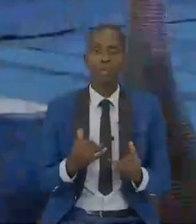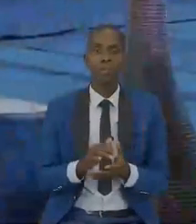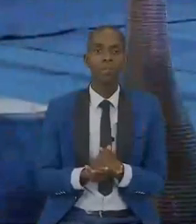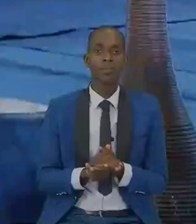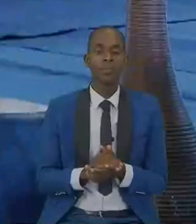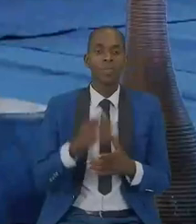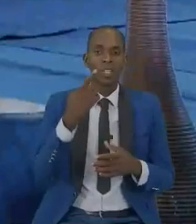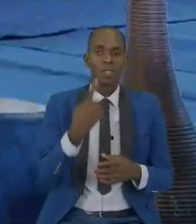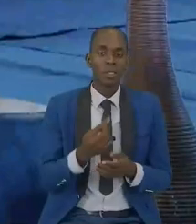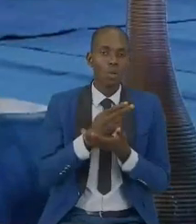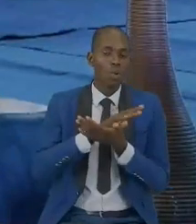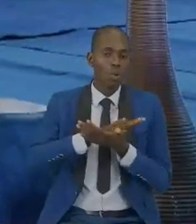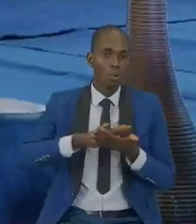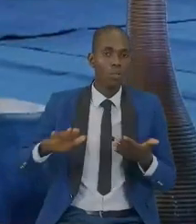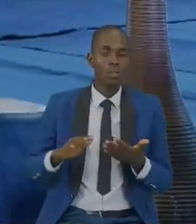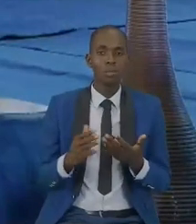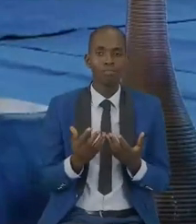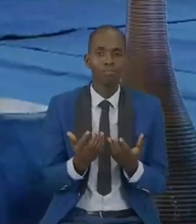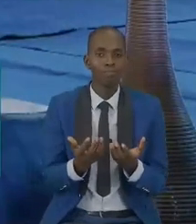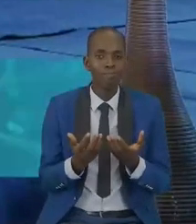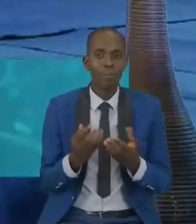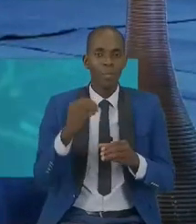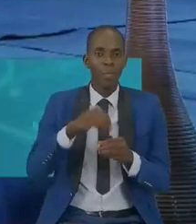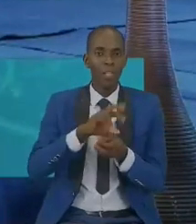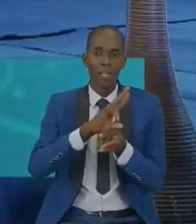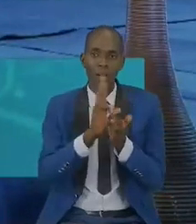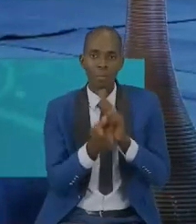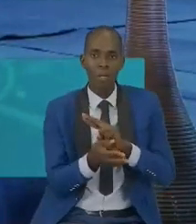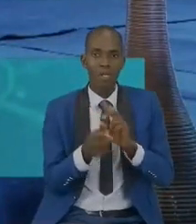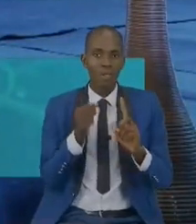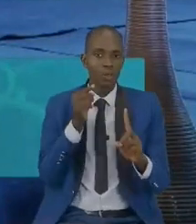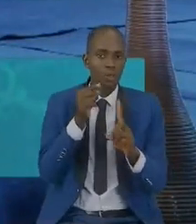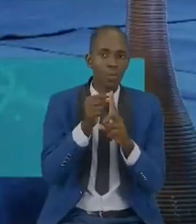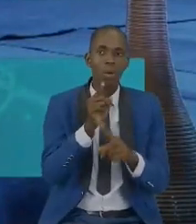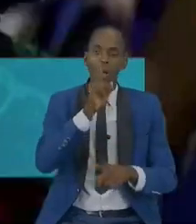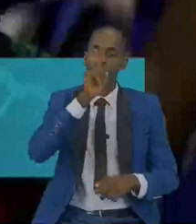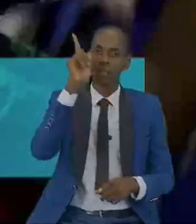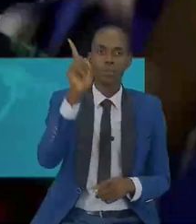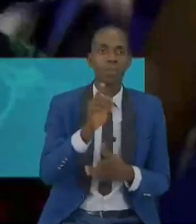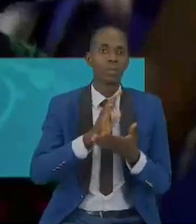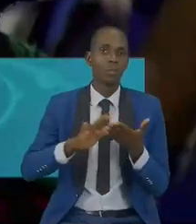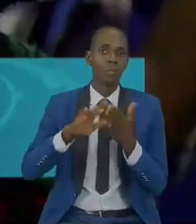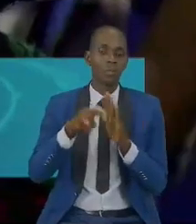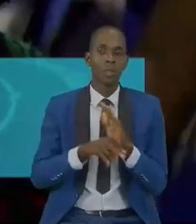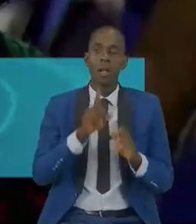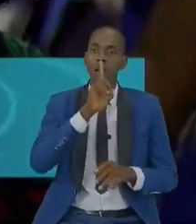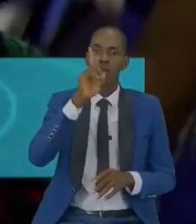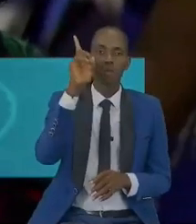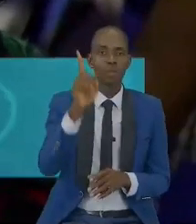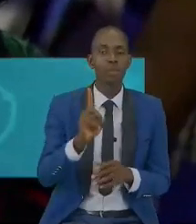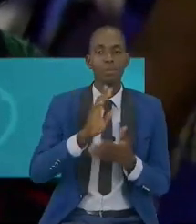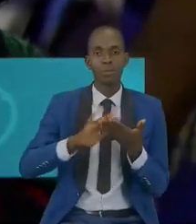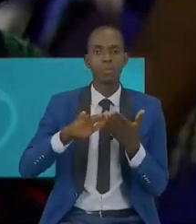au deuxième point. Deuxième point, c'est la passion pieuse dans la repentance envers